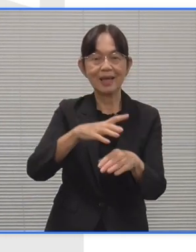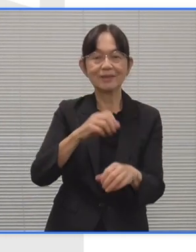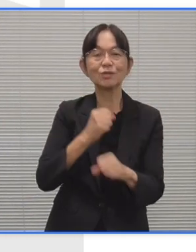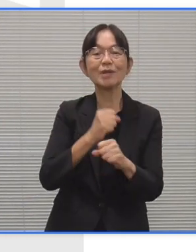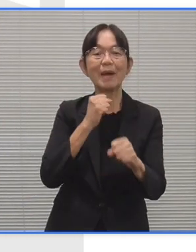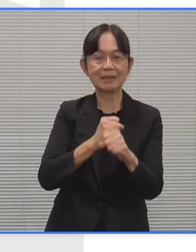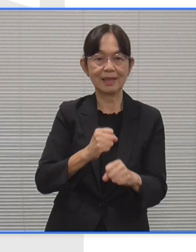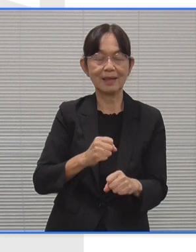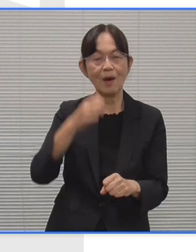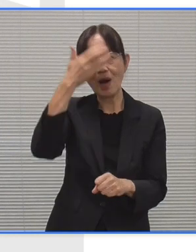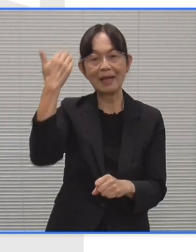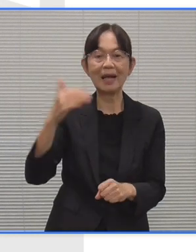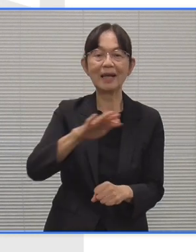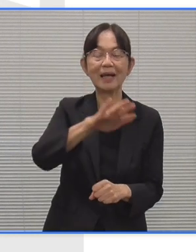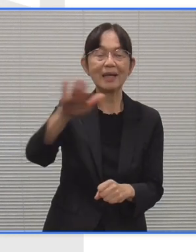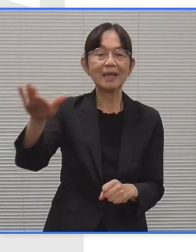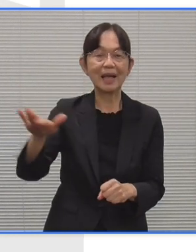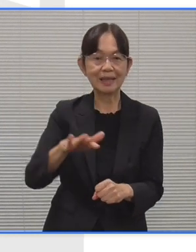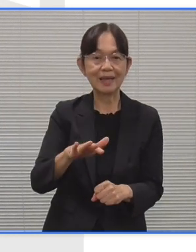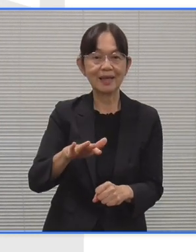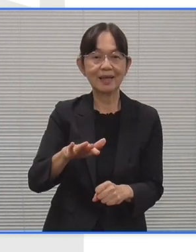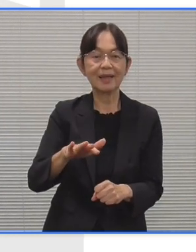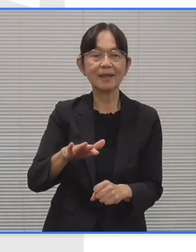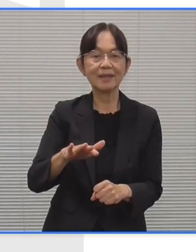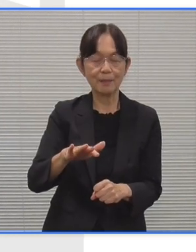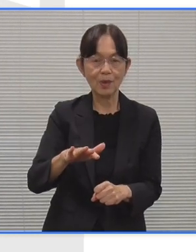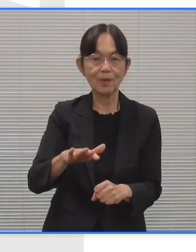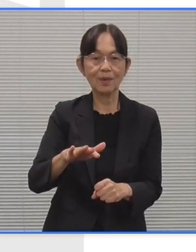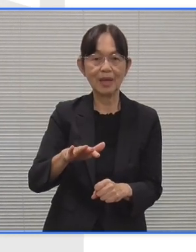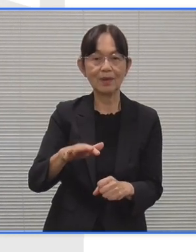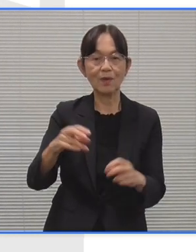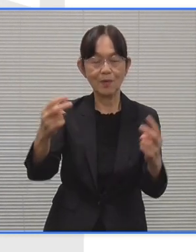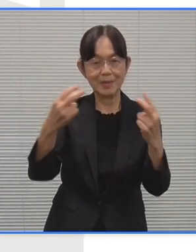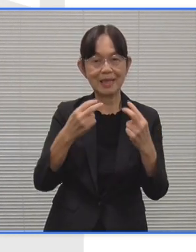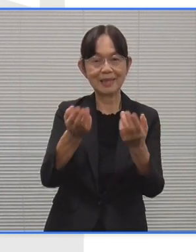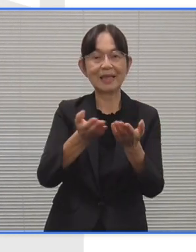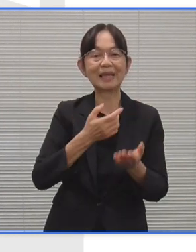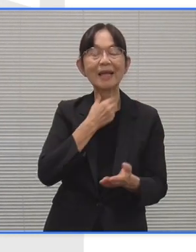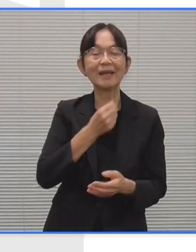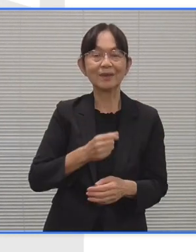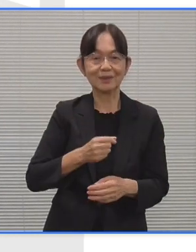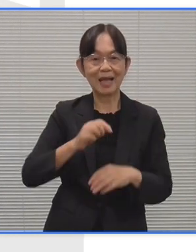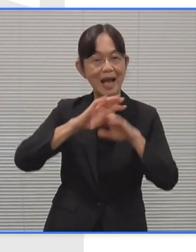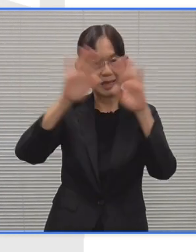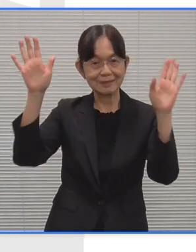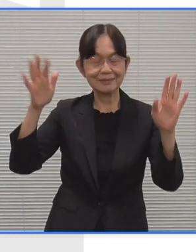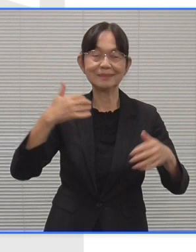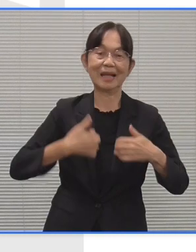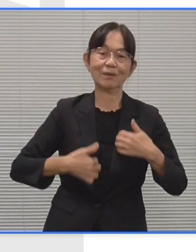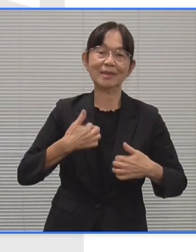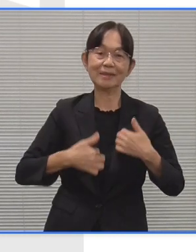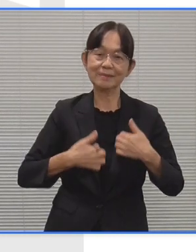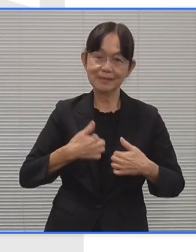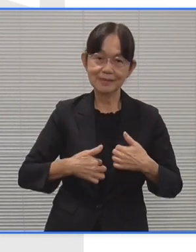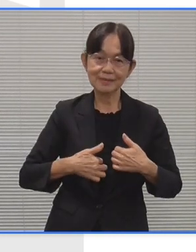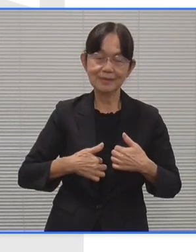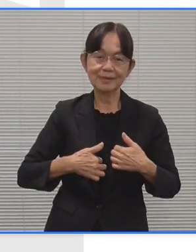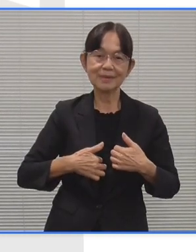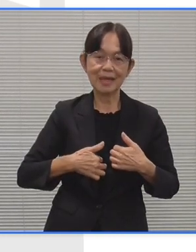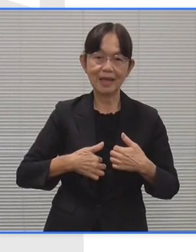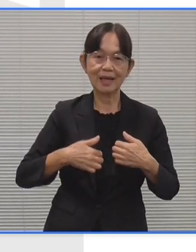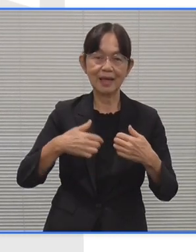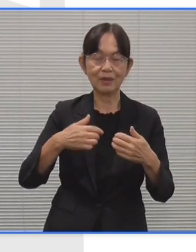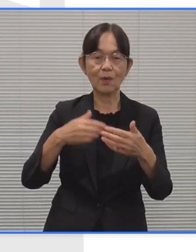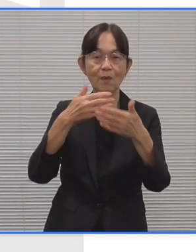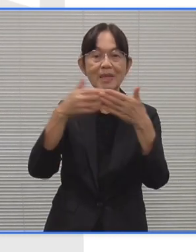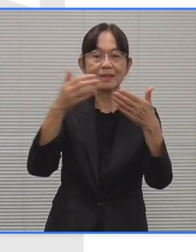できるだけこう若い方にも参加を多くしていただきたいということで、明るくポップな、キービジュアルを使いま